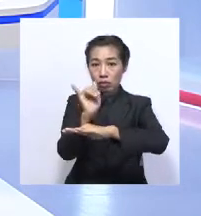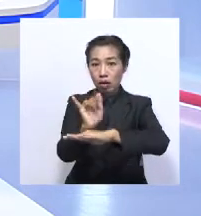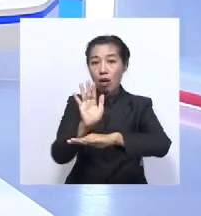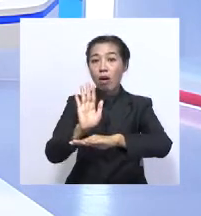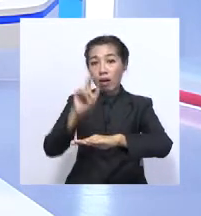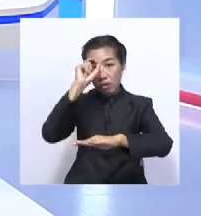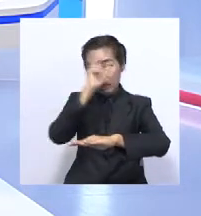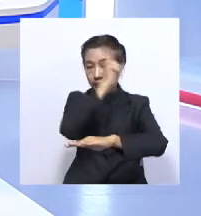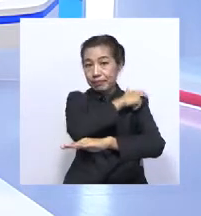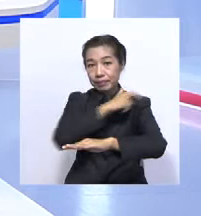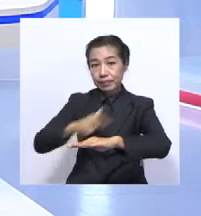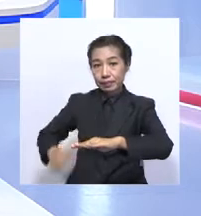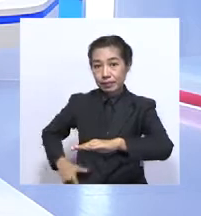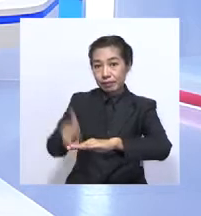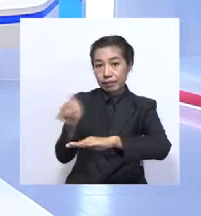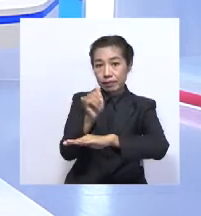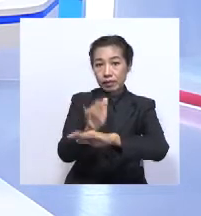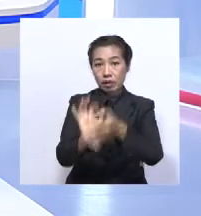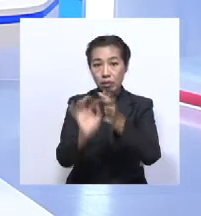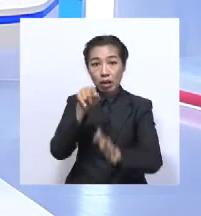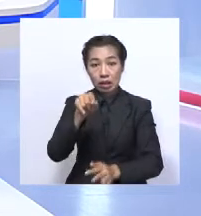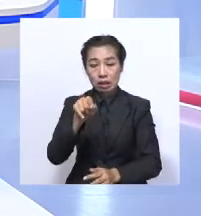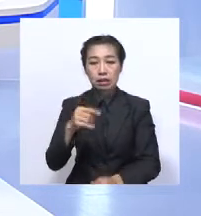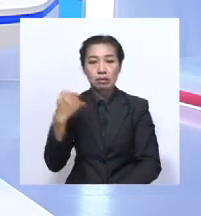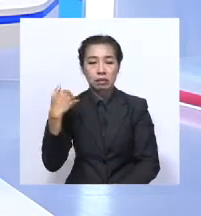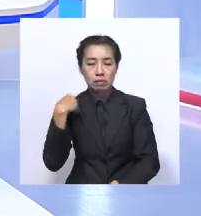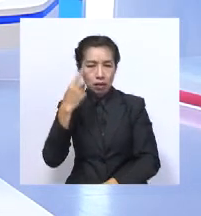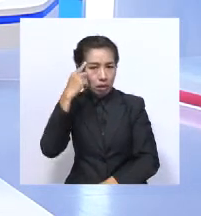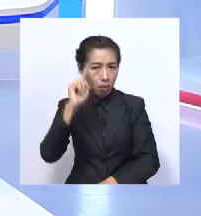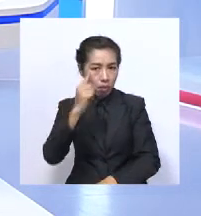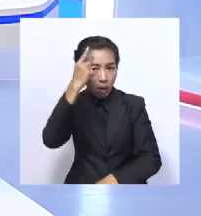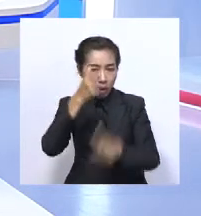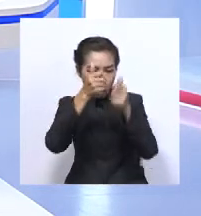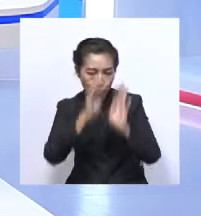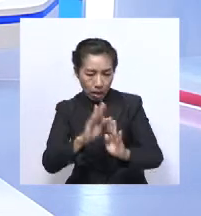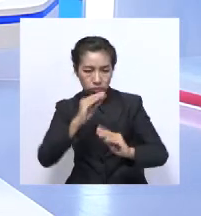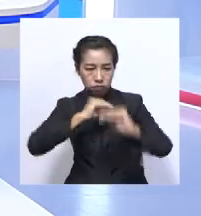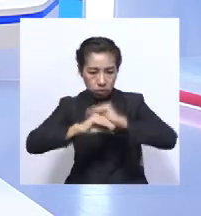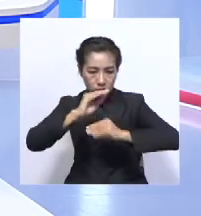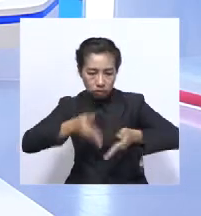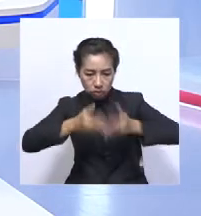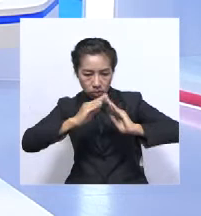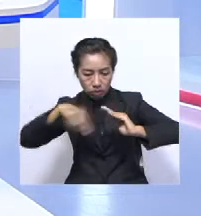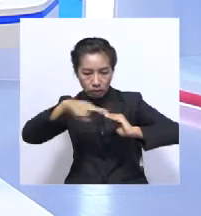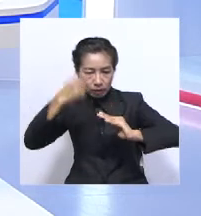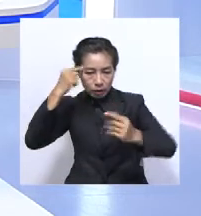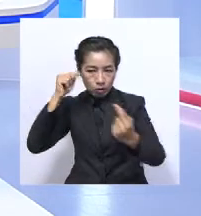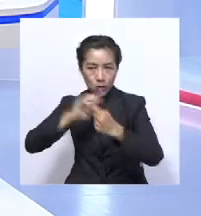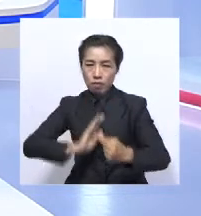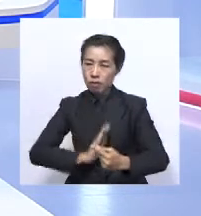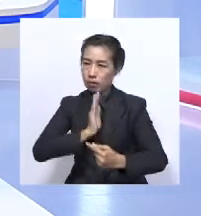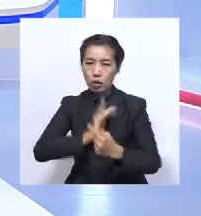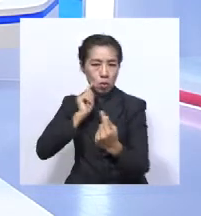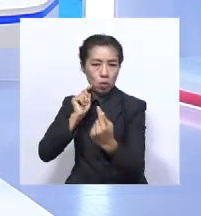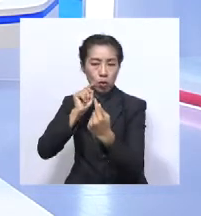บาทสมเด็จพระประมินทรมหาภูมิพลอดุลยเดชมีแนวคิดการออกแบบและก่อสร้างโดยเน้นความสมพระเกียรติตรง